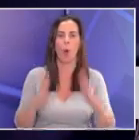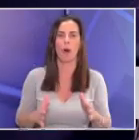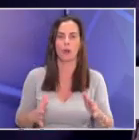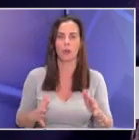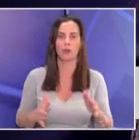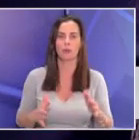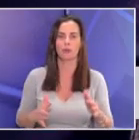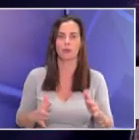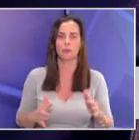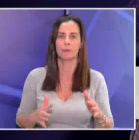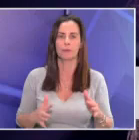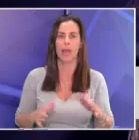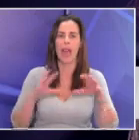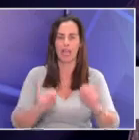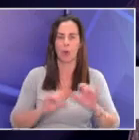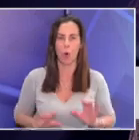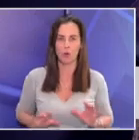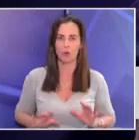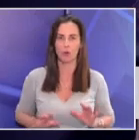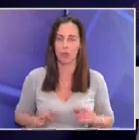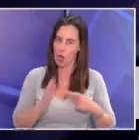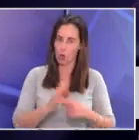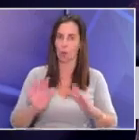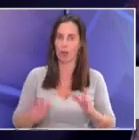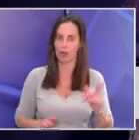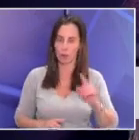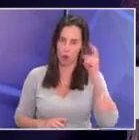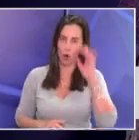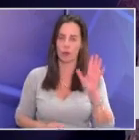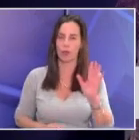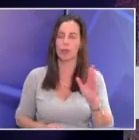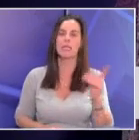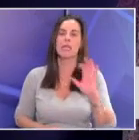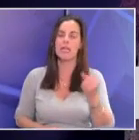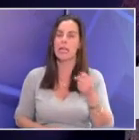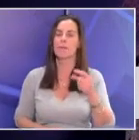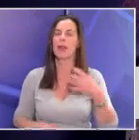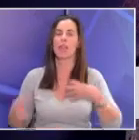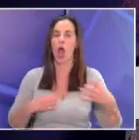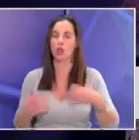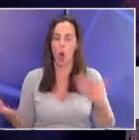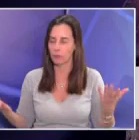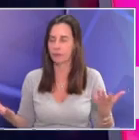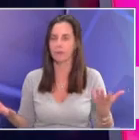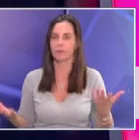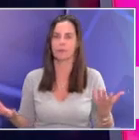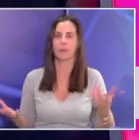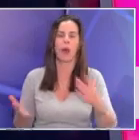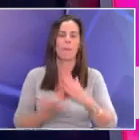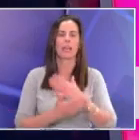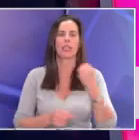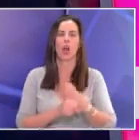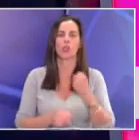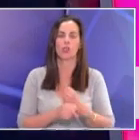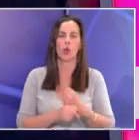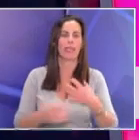ואומנות על הכיבוש. אוקיי. לדוגמה, למי שחושב שיש... אז למשל, אם תיאטרון עמידן מחליט